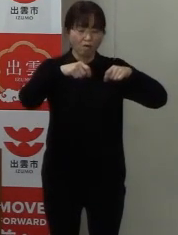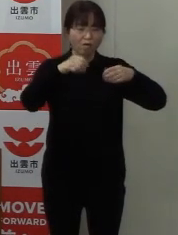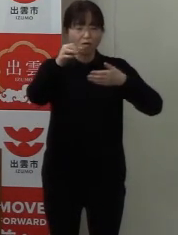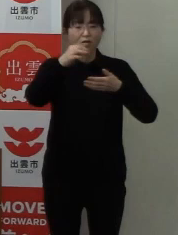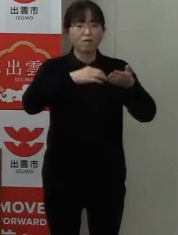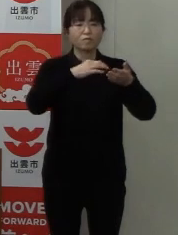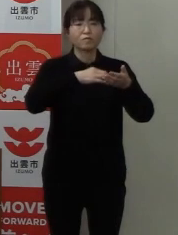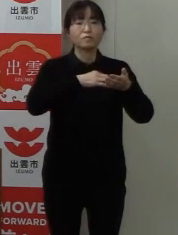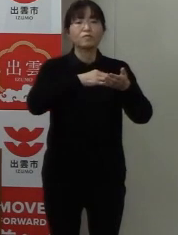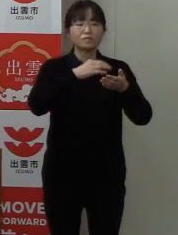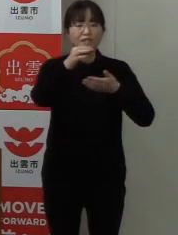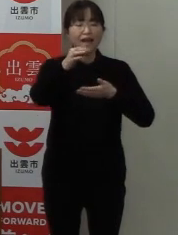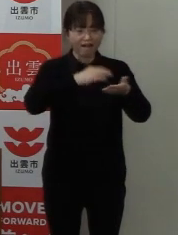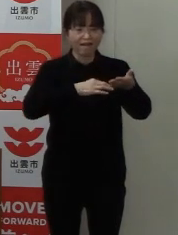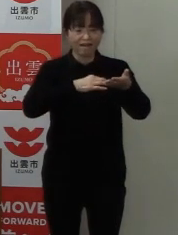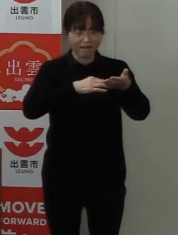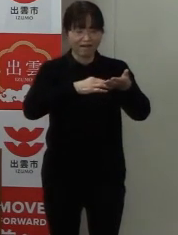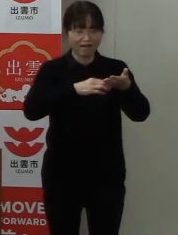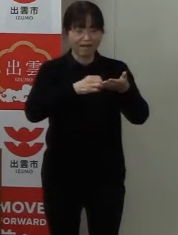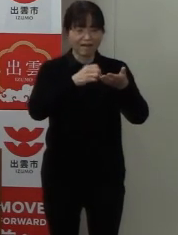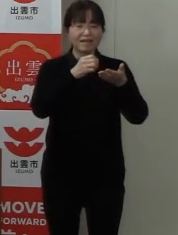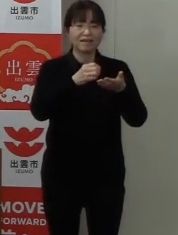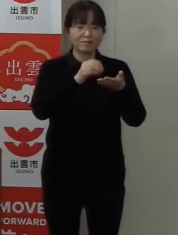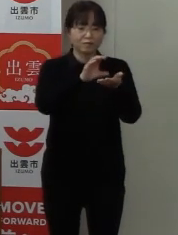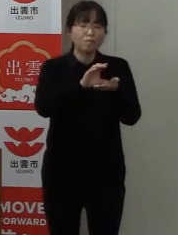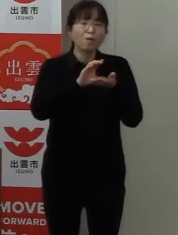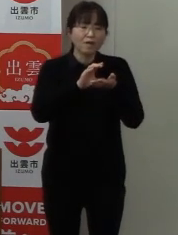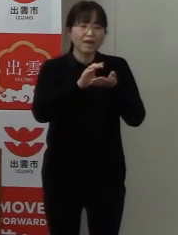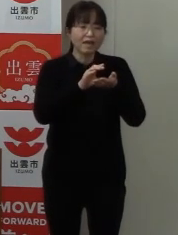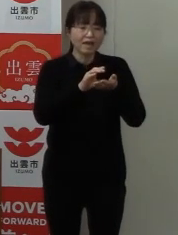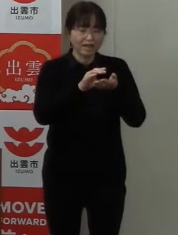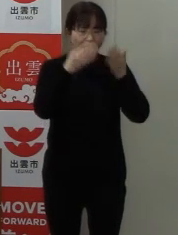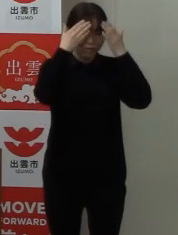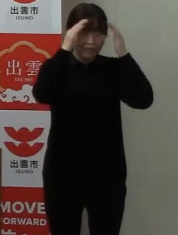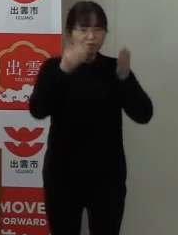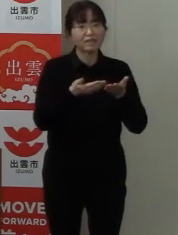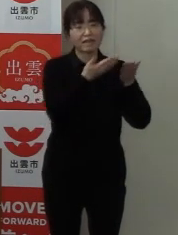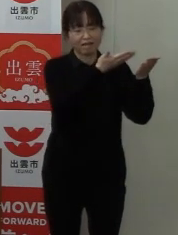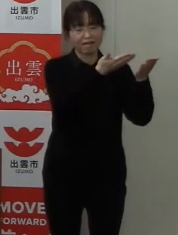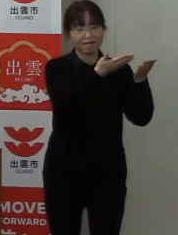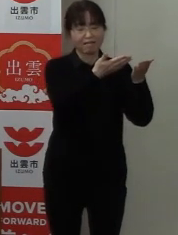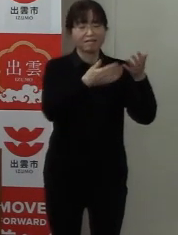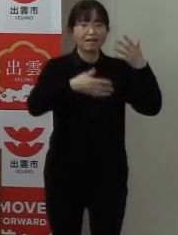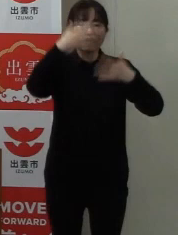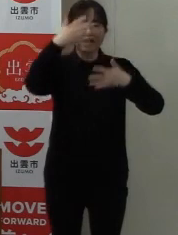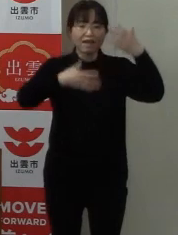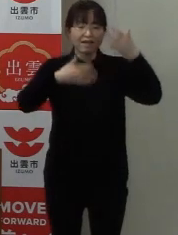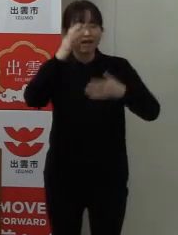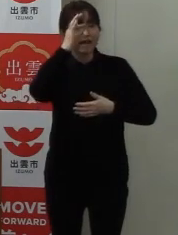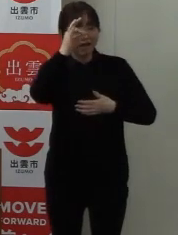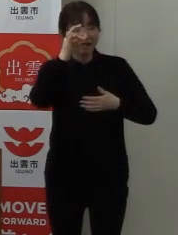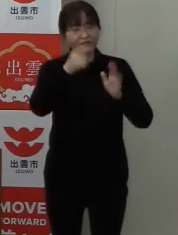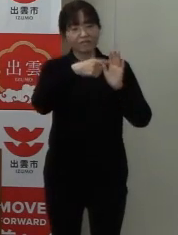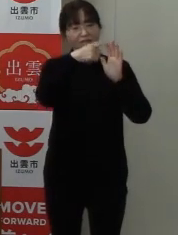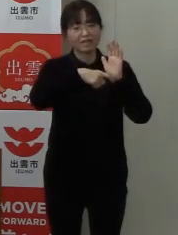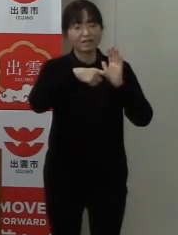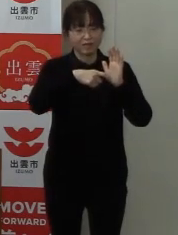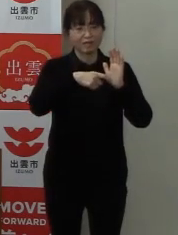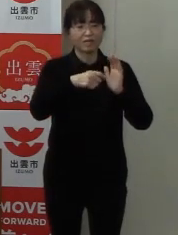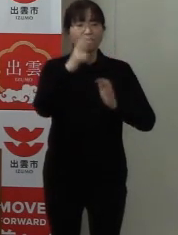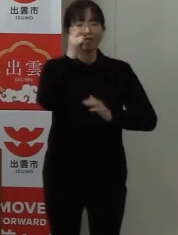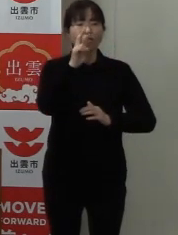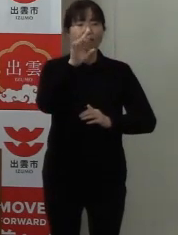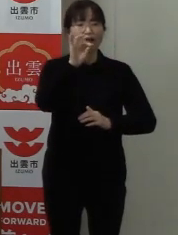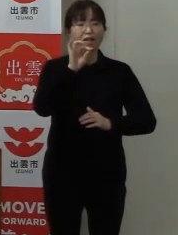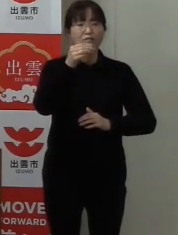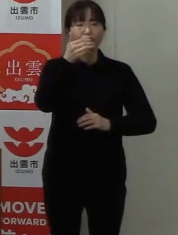によります寄付金の贈呈式、また映画の鑑賞会があります。ロラックスおじさんの秘密の種ということ